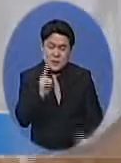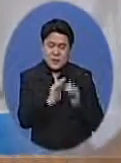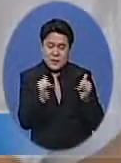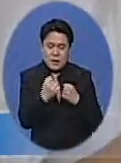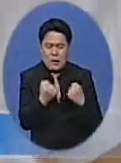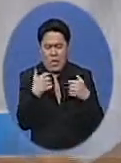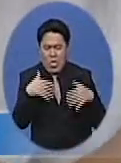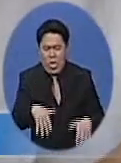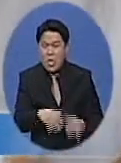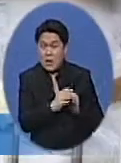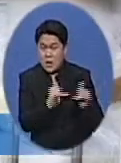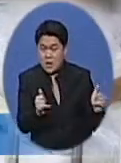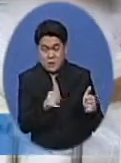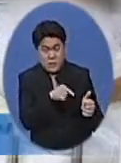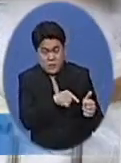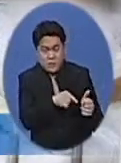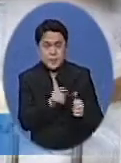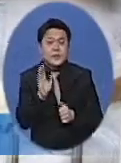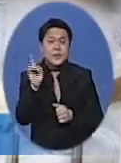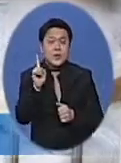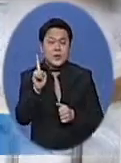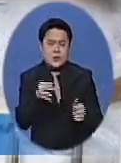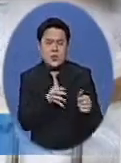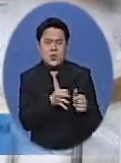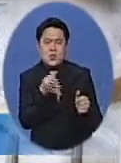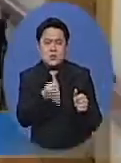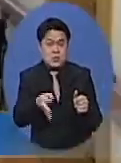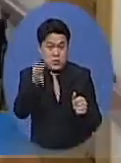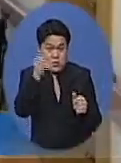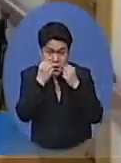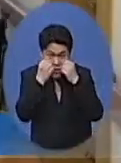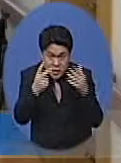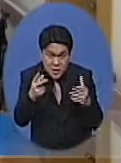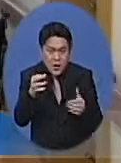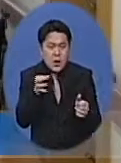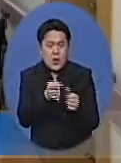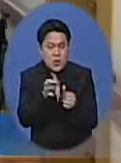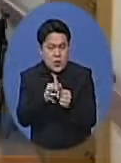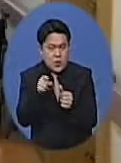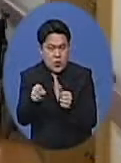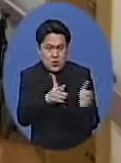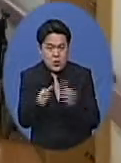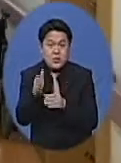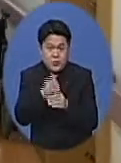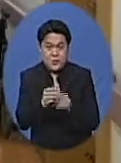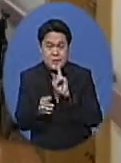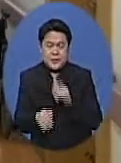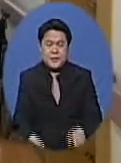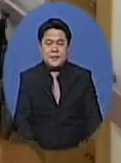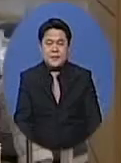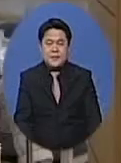건강이 좋지 못한 사람들을 대상으로 높은 연금액을 제공하는 새 연금 상품 출시를 준비 중에 있다고